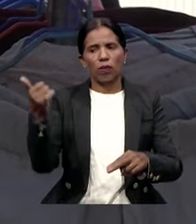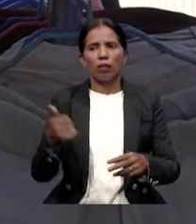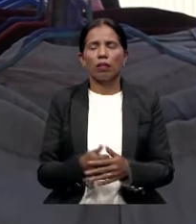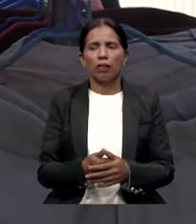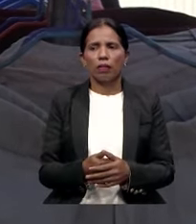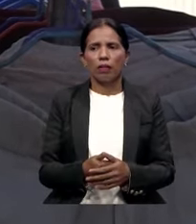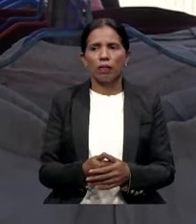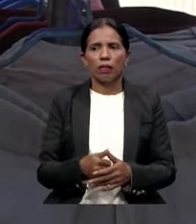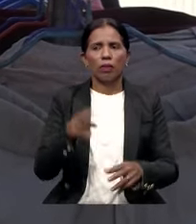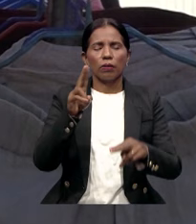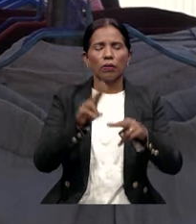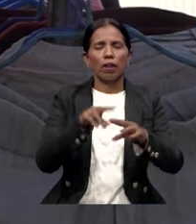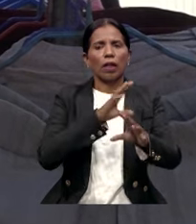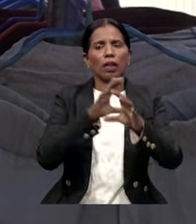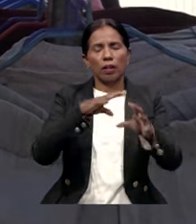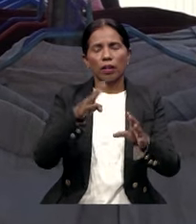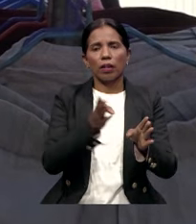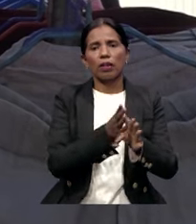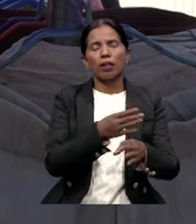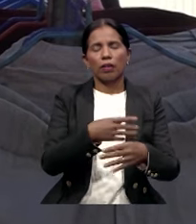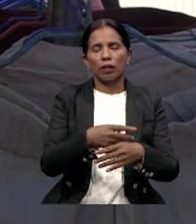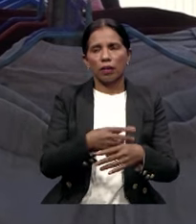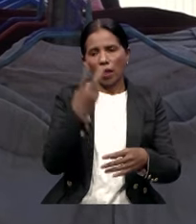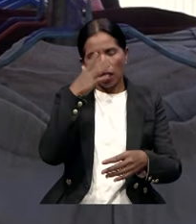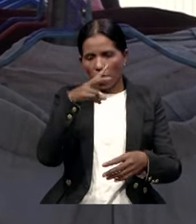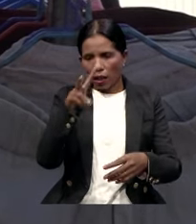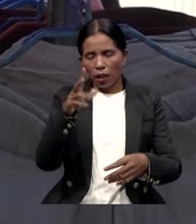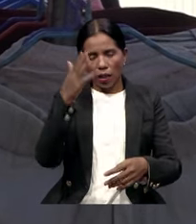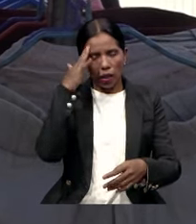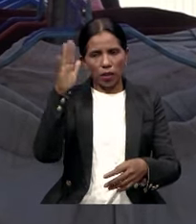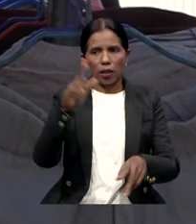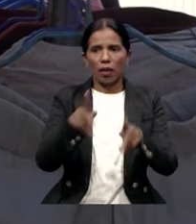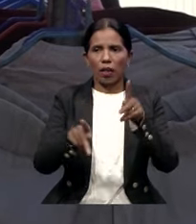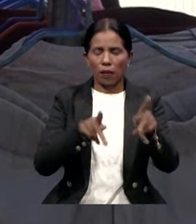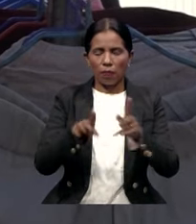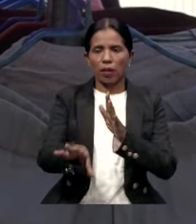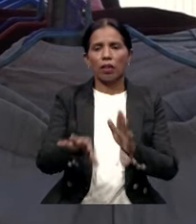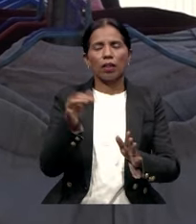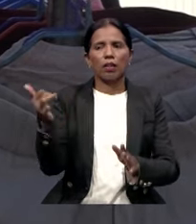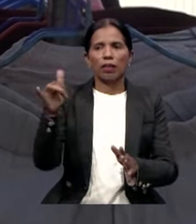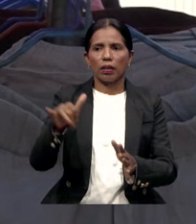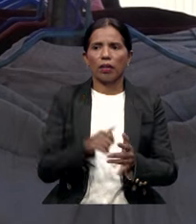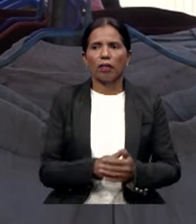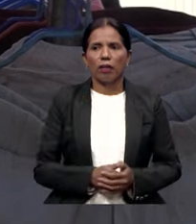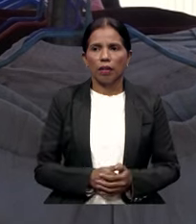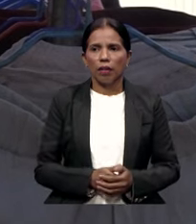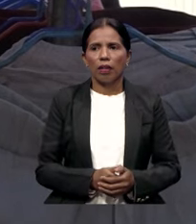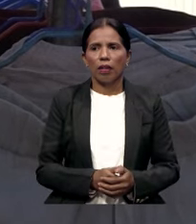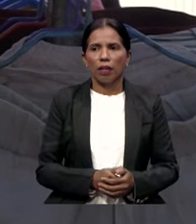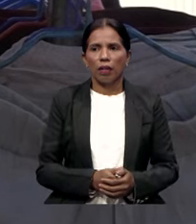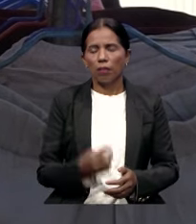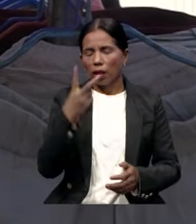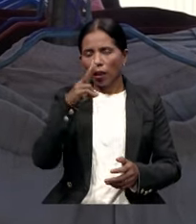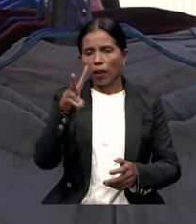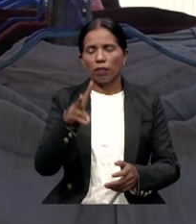te kareta sapa medan tia liu istran la kuniste be la kunis povo be hilin sira ne. Hal rai rahu suarti tamba ema ne mas nyar ba hare falas vira